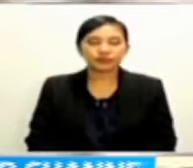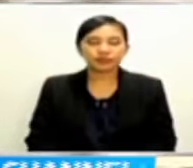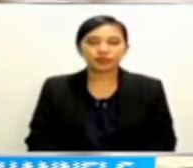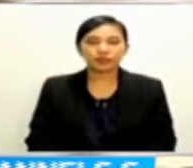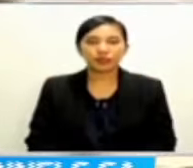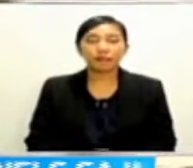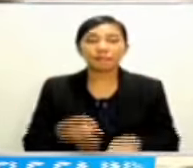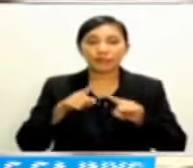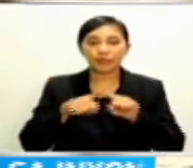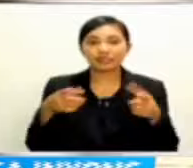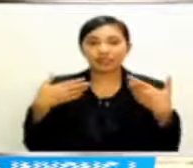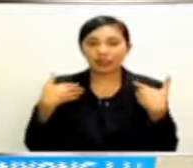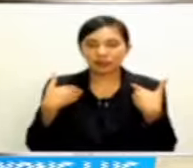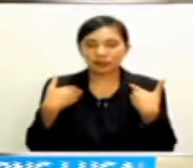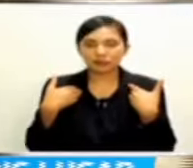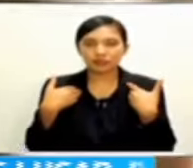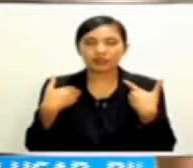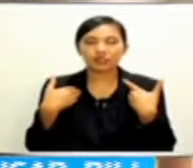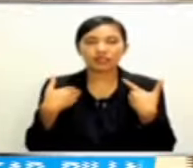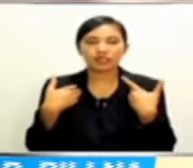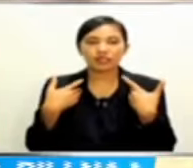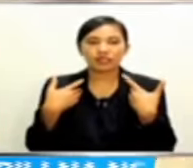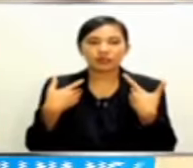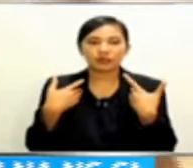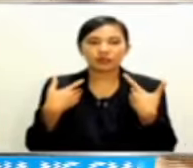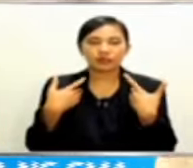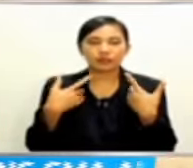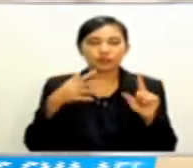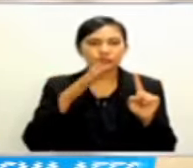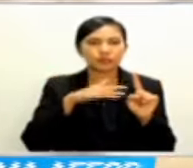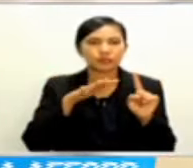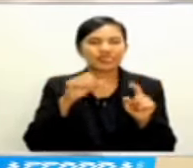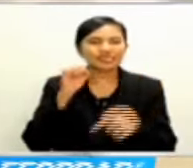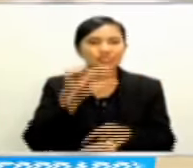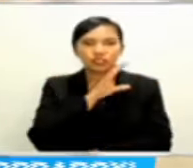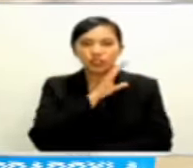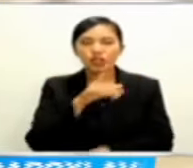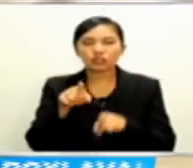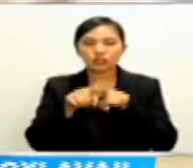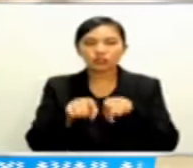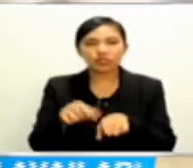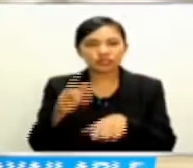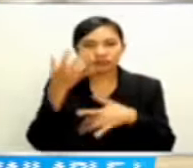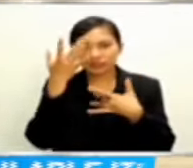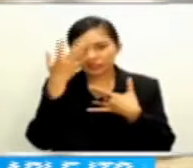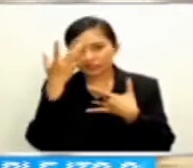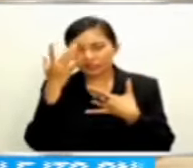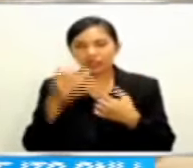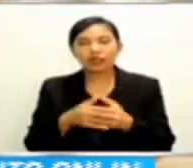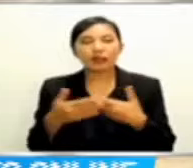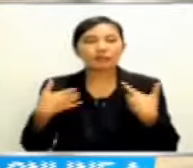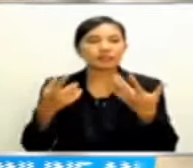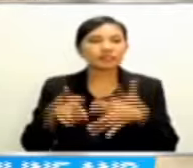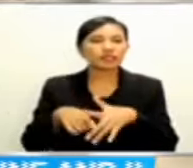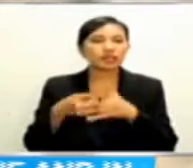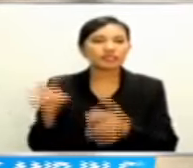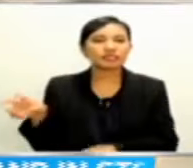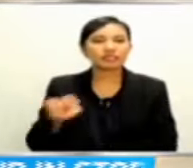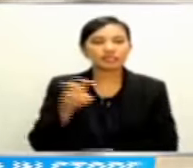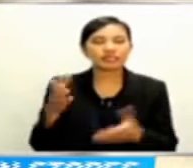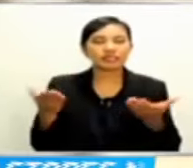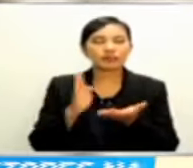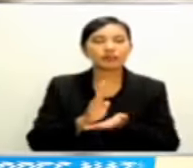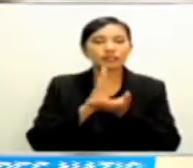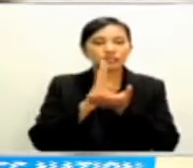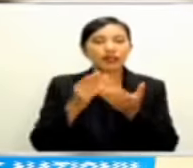senior citizen at May comorbidity napansin naman natin Cony na kumpara ng magsimulang tumanggap ng turista sa Boracay mas mabilis na ang